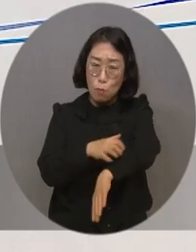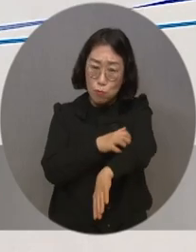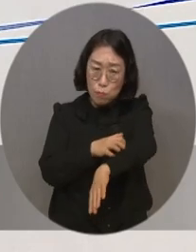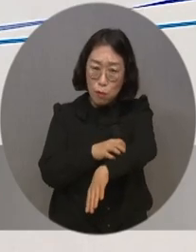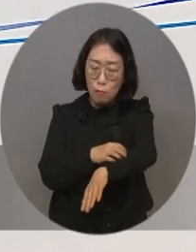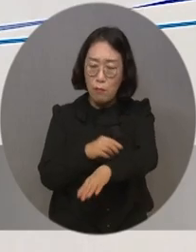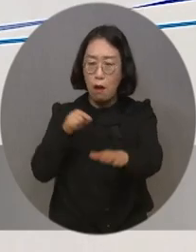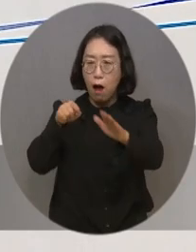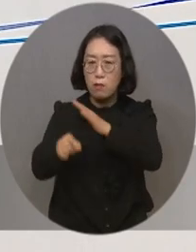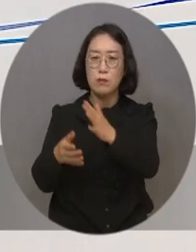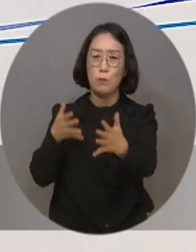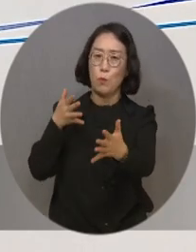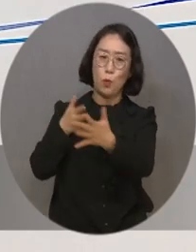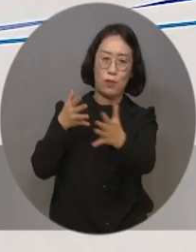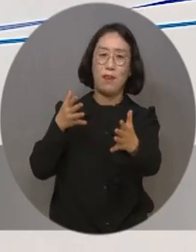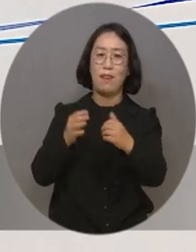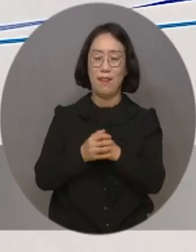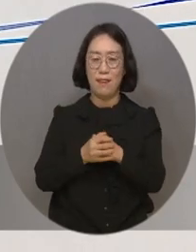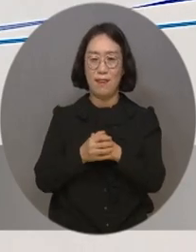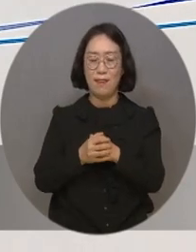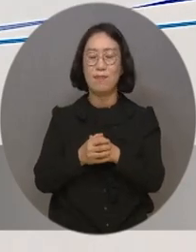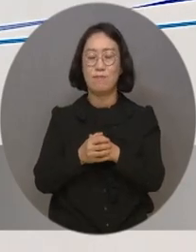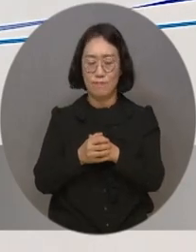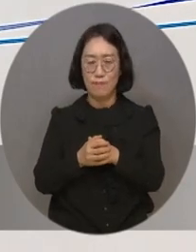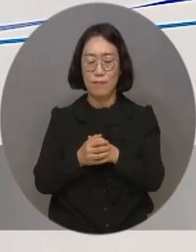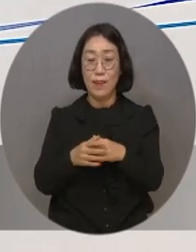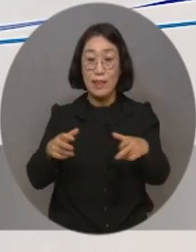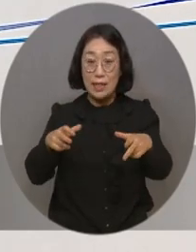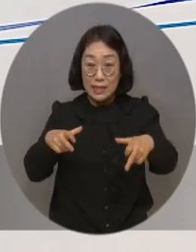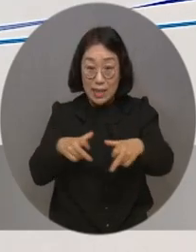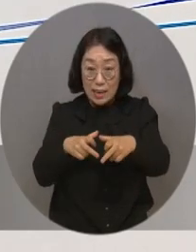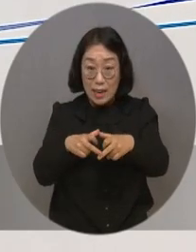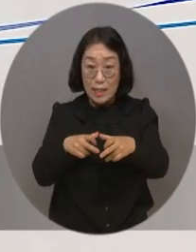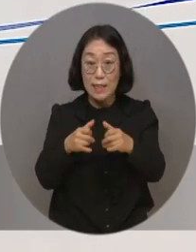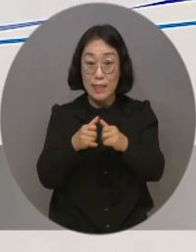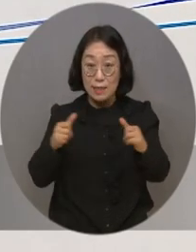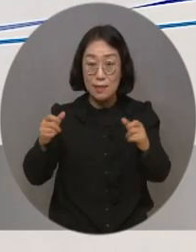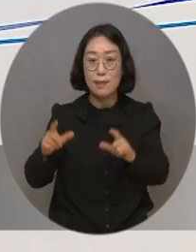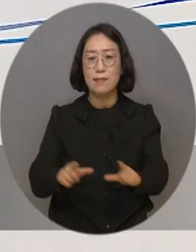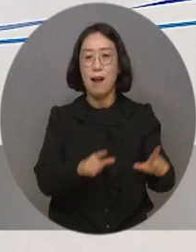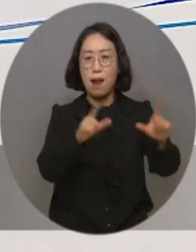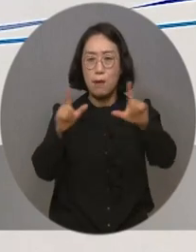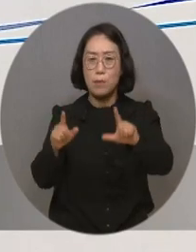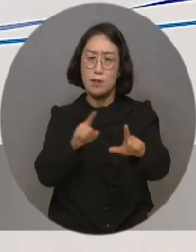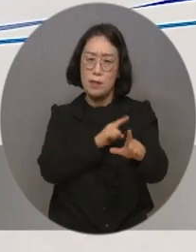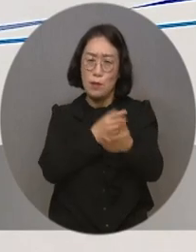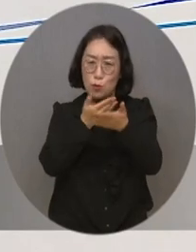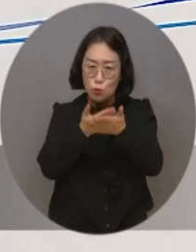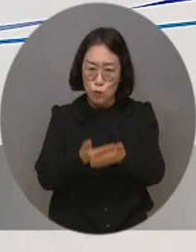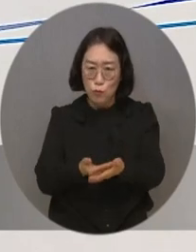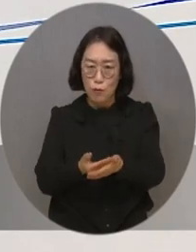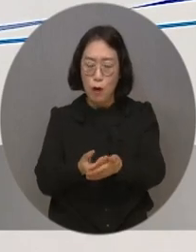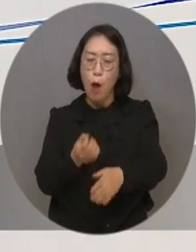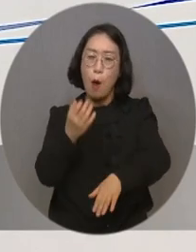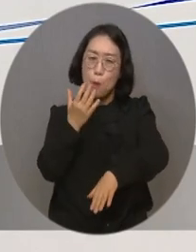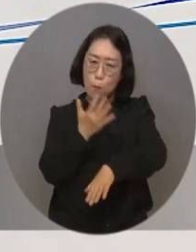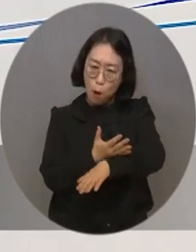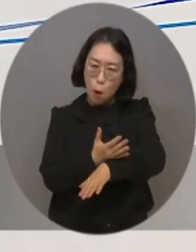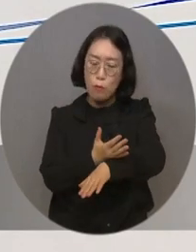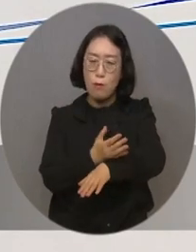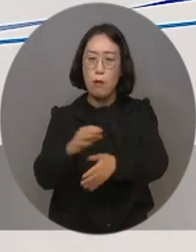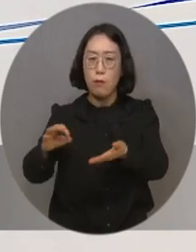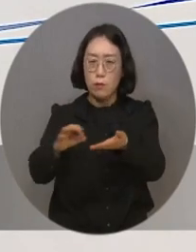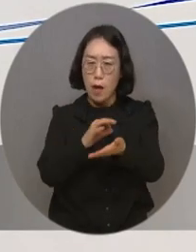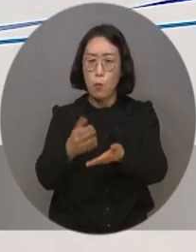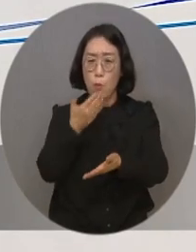그래서 앞으로 제가 볼 때 이 장애인분들의 삶이 가장 중요한 것은 이런 편리함이 좀 있어야 되겠다.